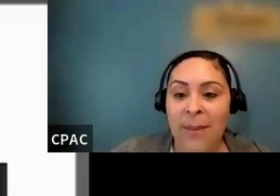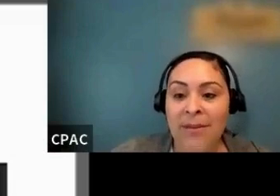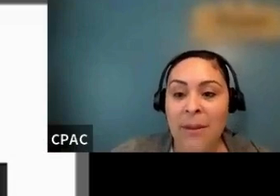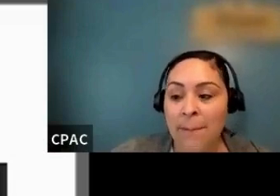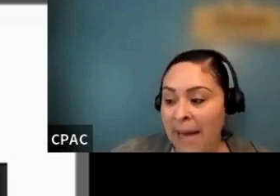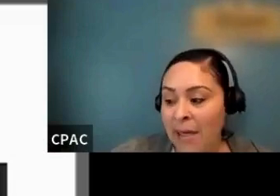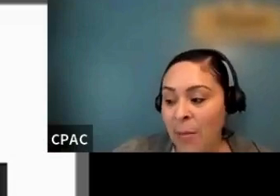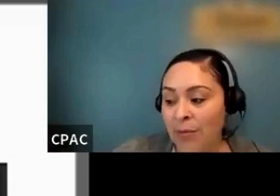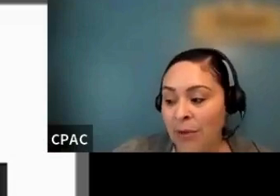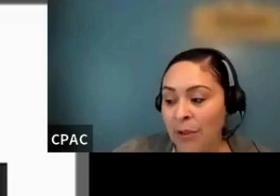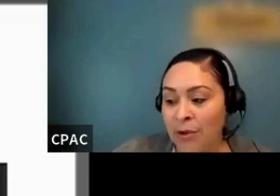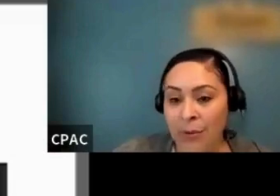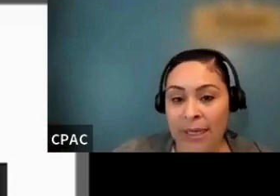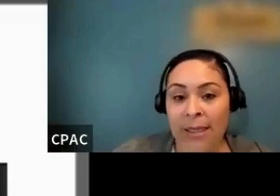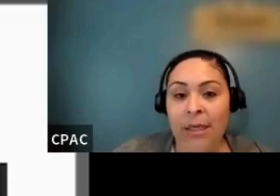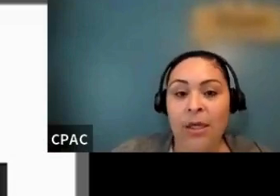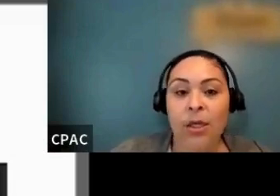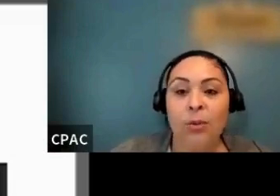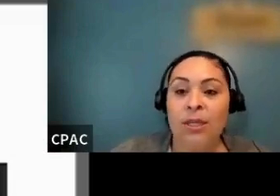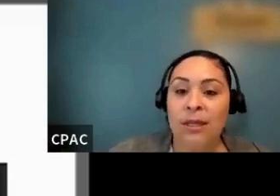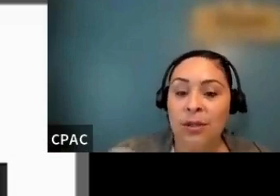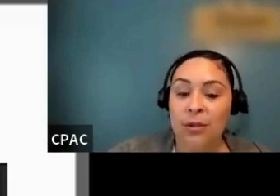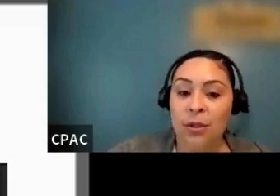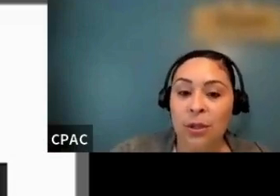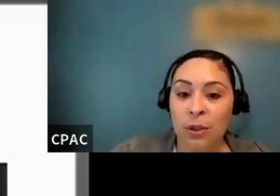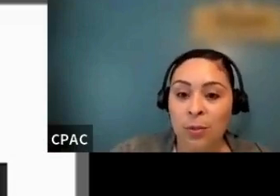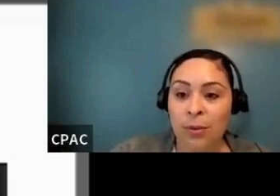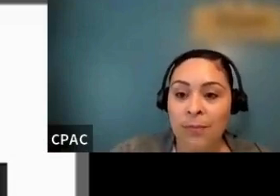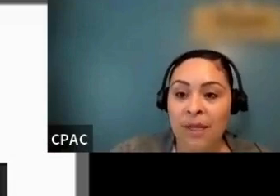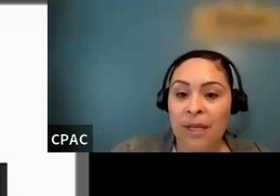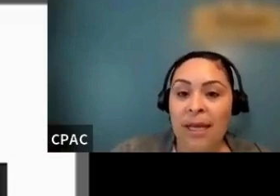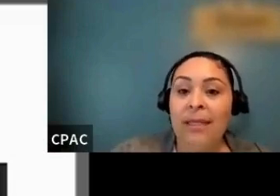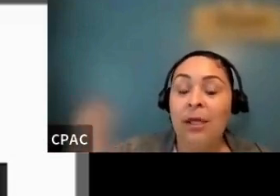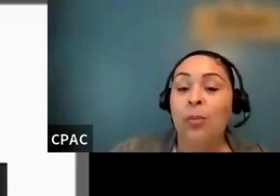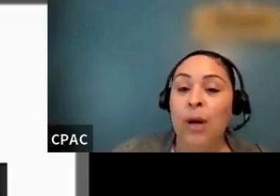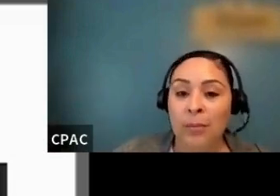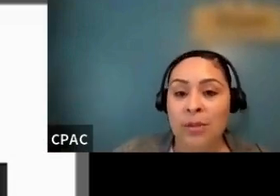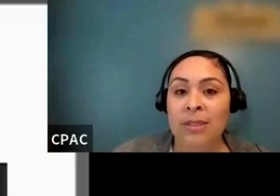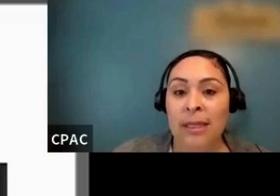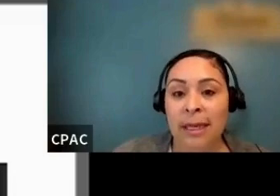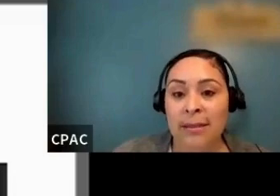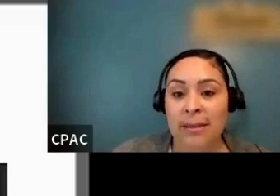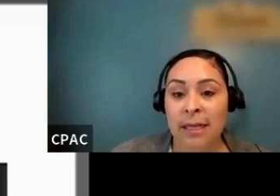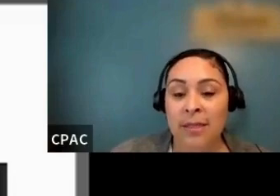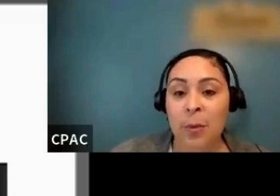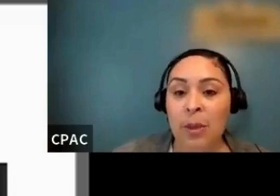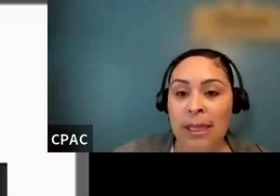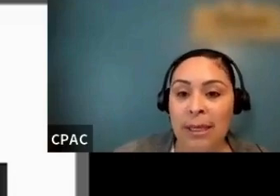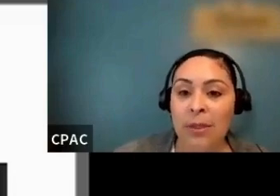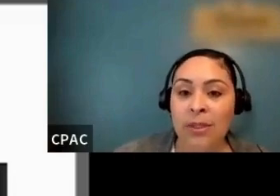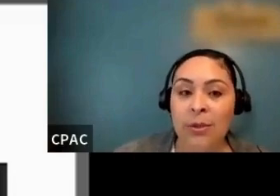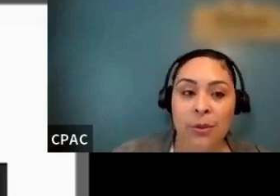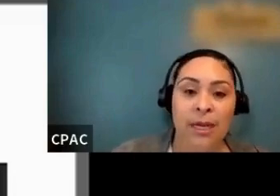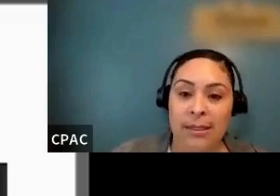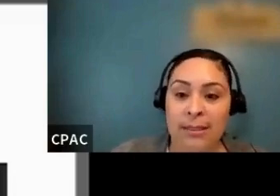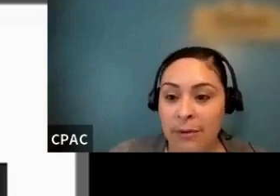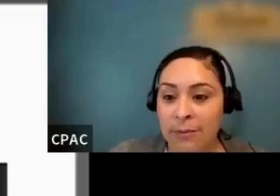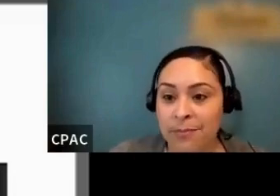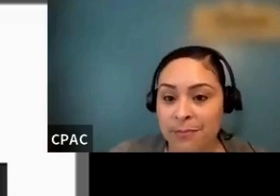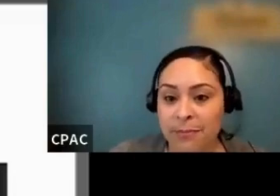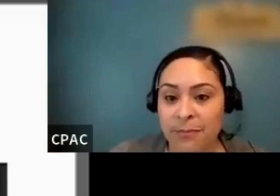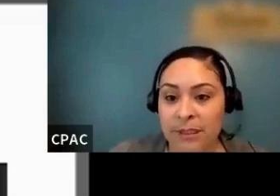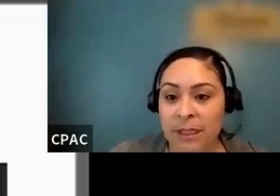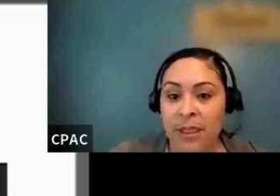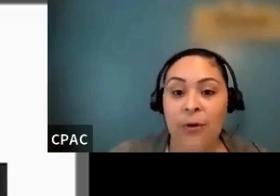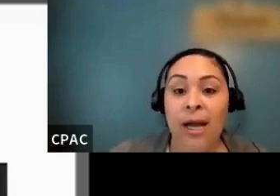我们想给你看看你现在可以怎么使用这个会议。如果在左下角，你可以看